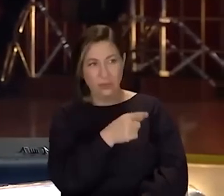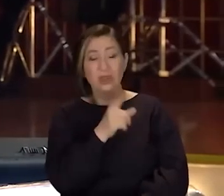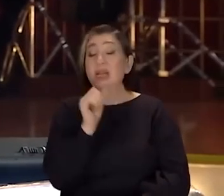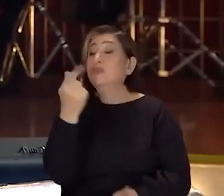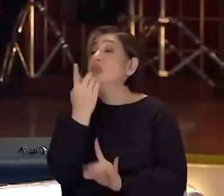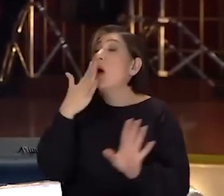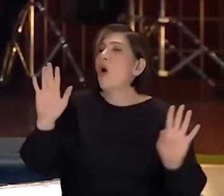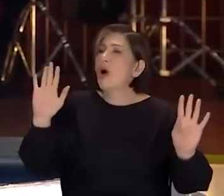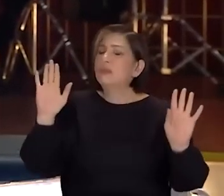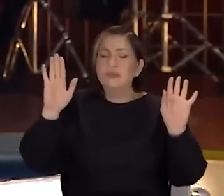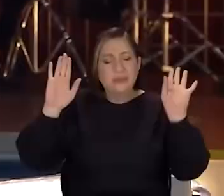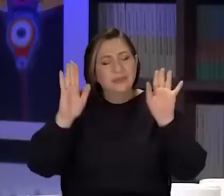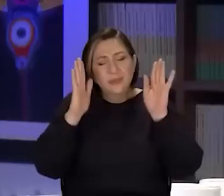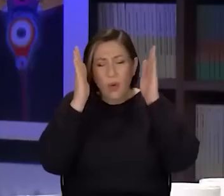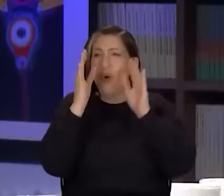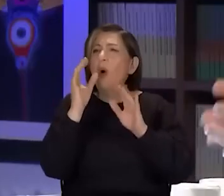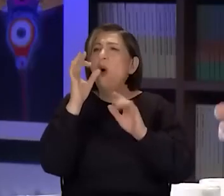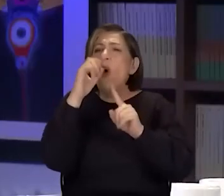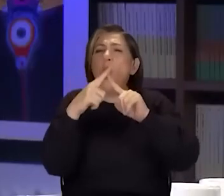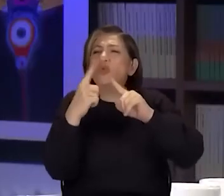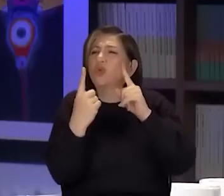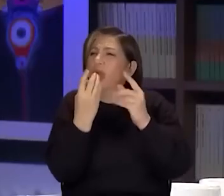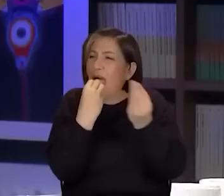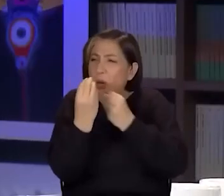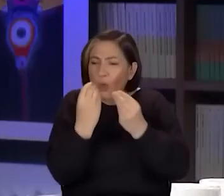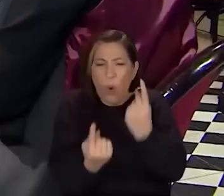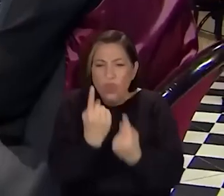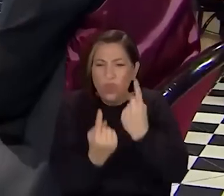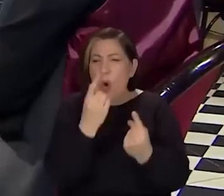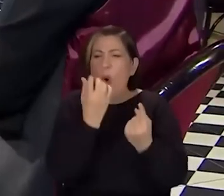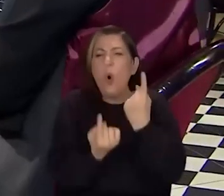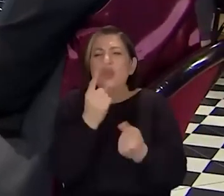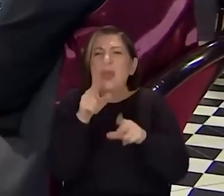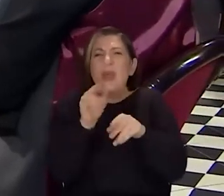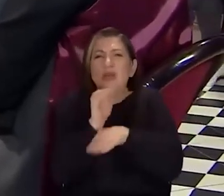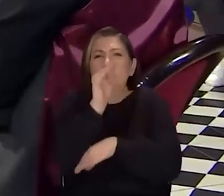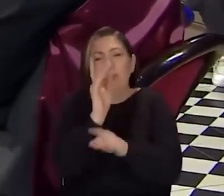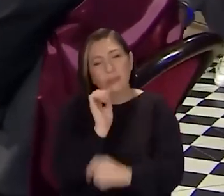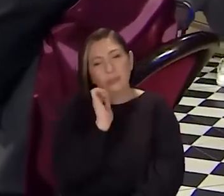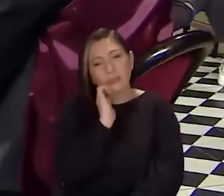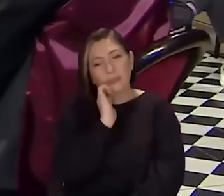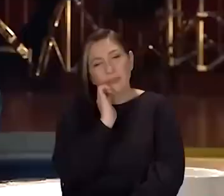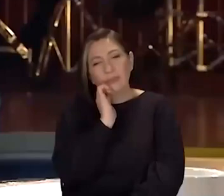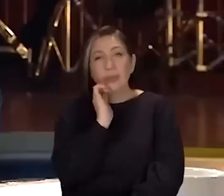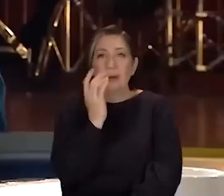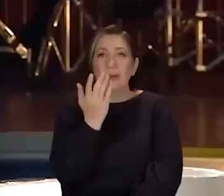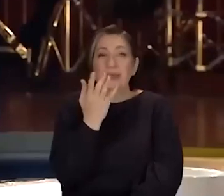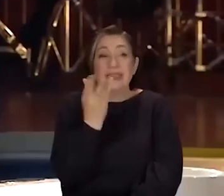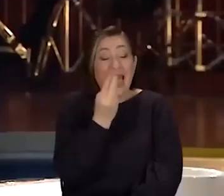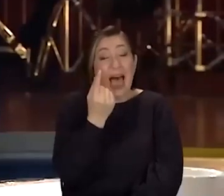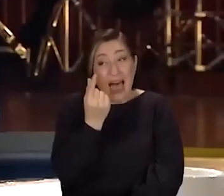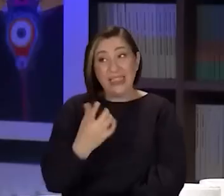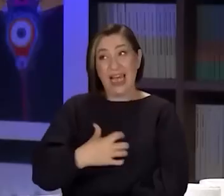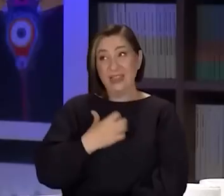değil mi? Hiçbir şey yok. Hiçbir şey yok. Yani ot yiyorsun ve ot gibi yaşıyorsun değil yani mi? Ota daha benziyorsun. Daha az çekmek